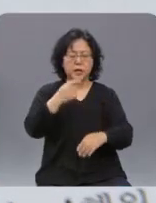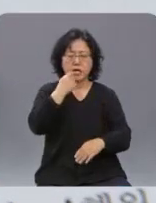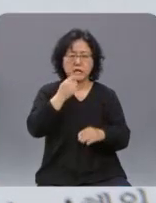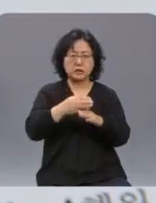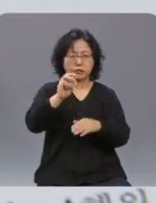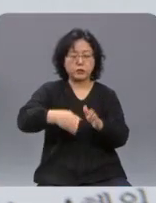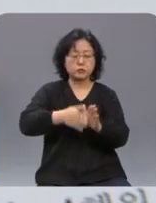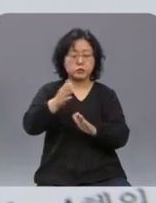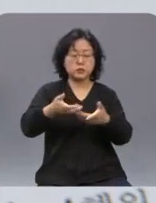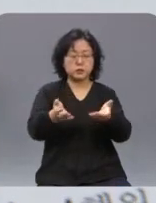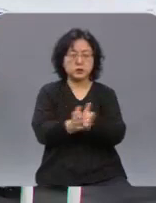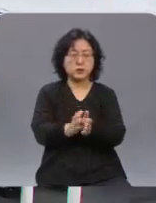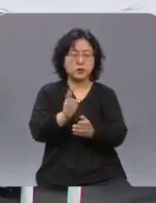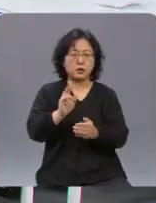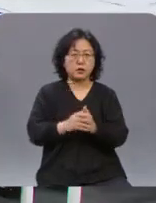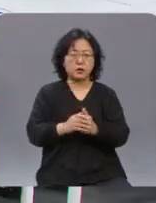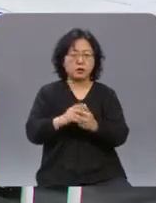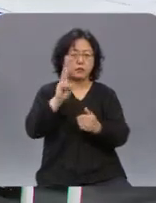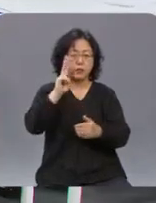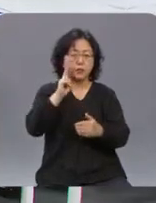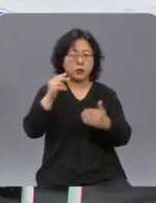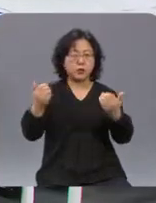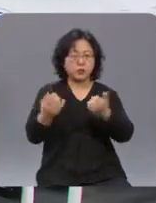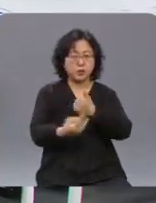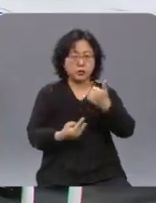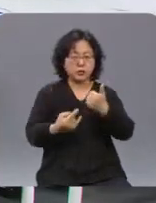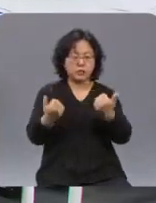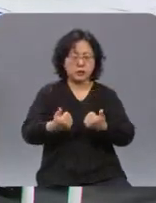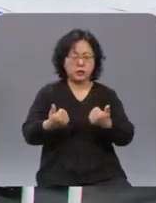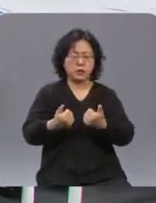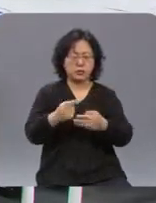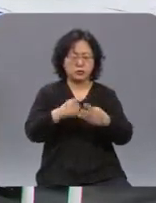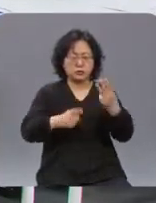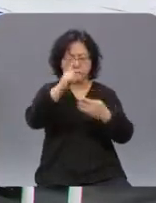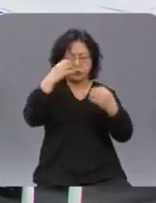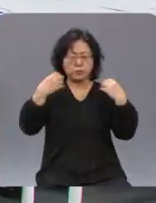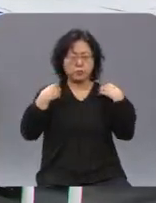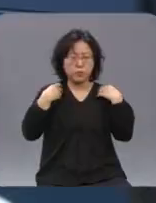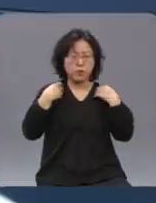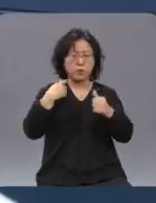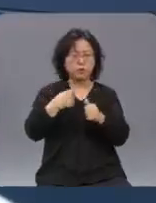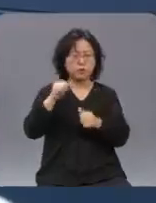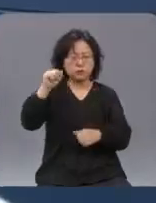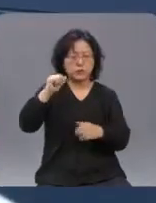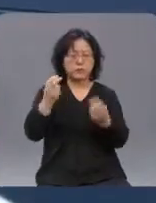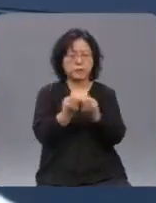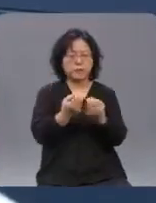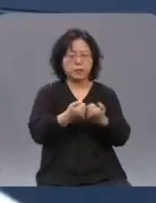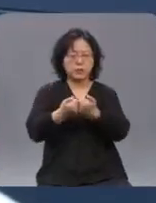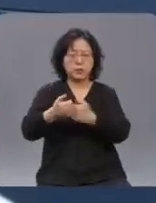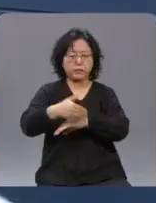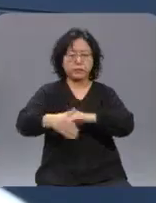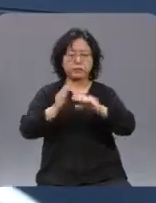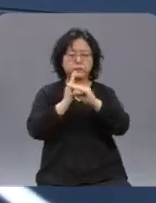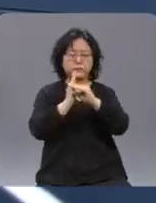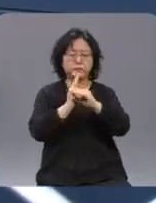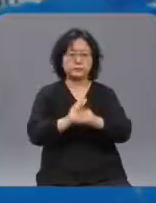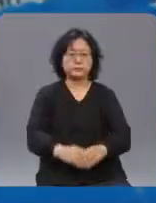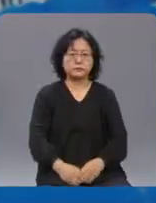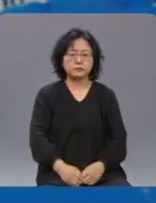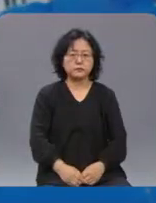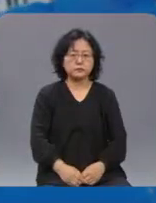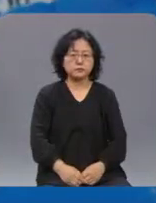따라 민주당 광주시당은 모레 상모위원회를 열어 윤성열 정권에 대한 투쟁 방법 등을 구체적으로 논의할 예정입니다